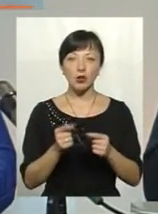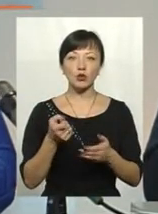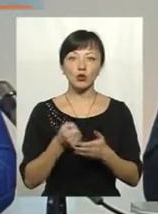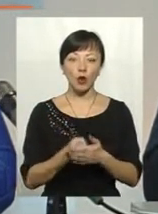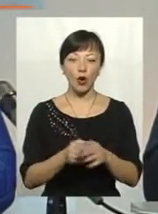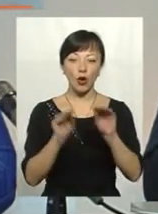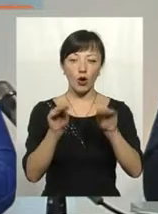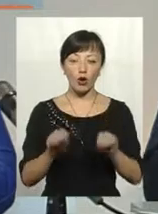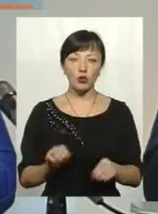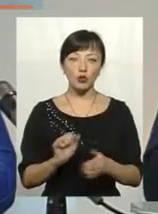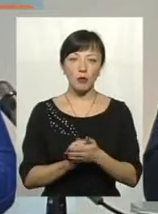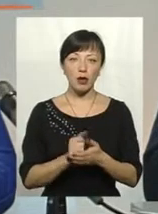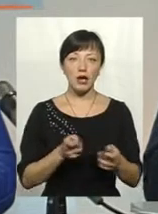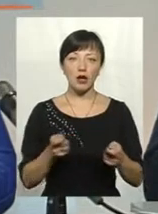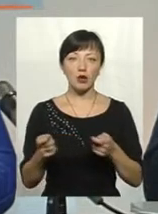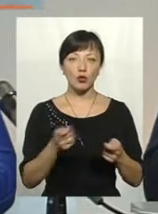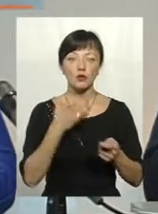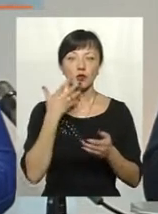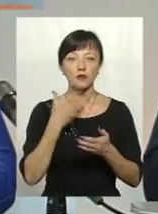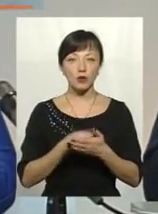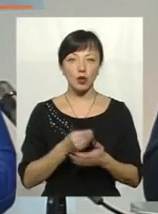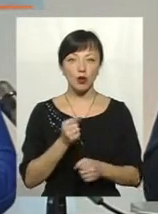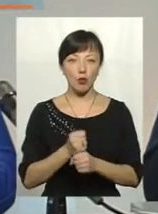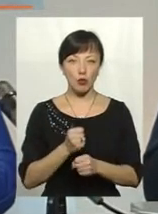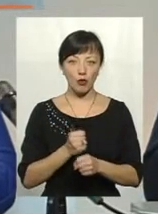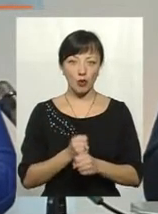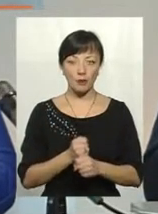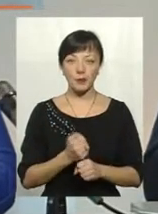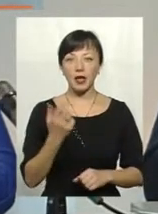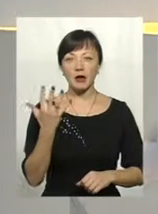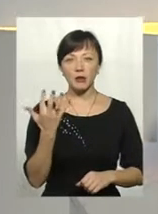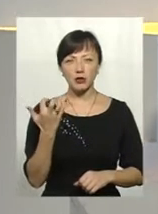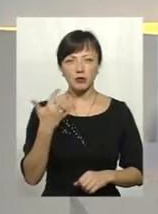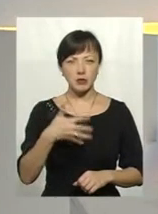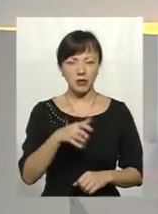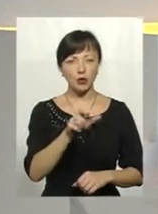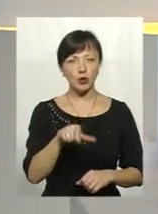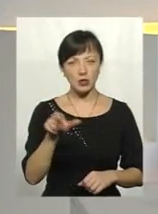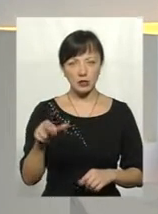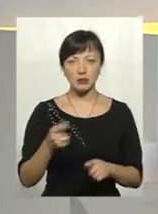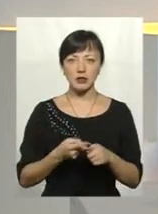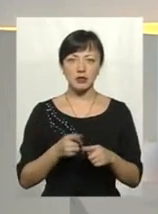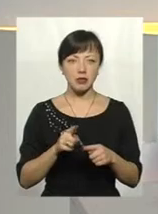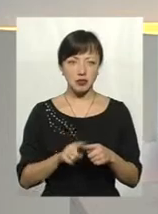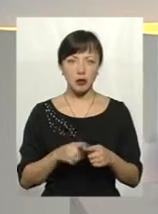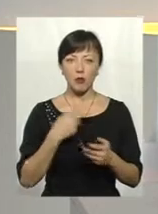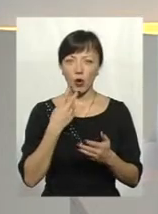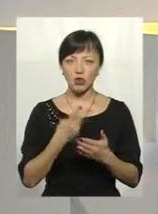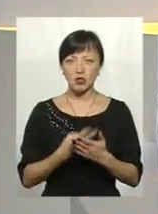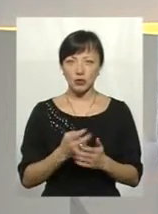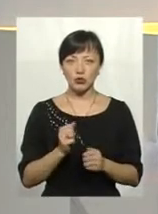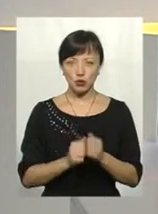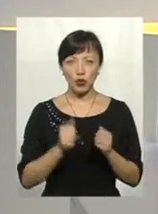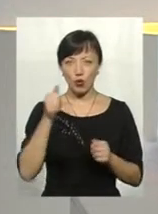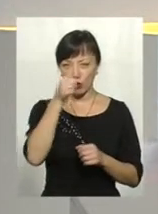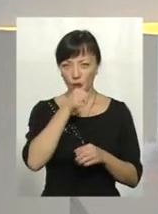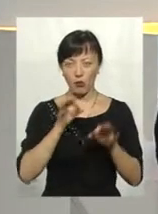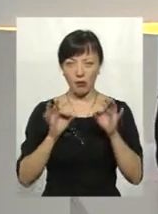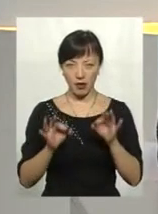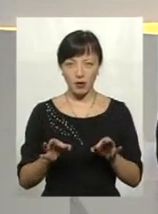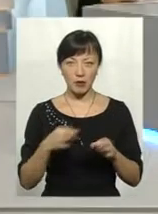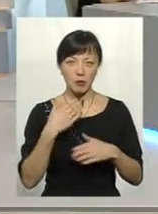актів, якими ми керуємось у своїй роботі. 550 осіб – це все ж таки, ну, показник, який і щороку, правильно?